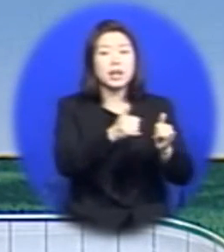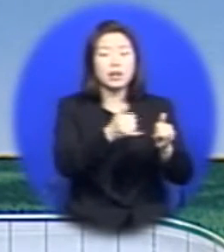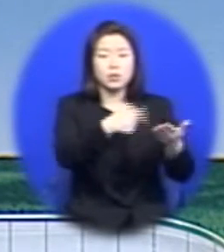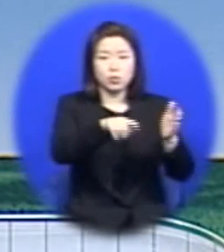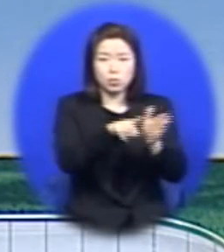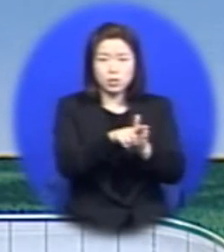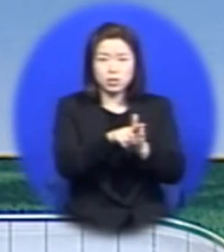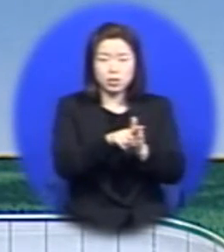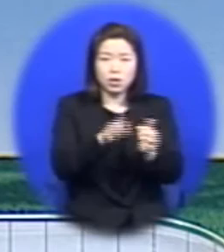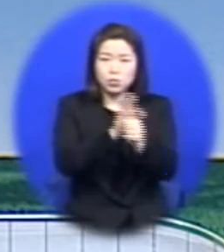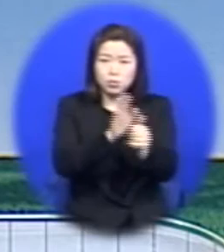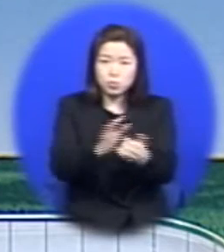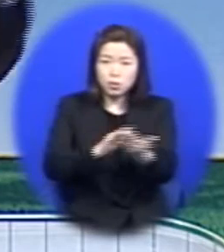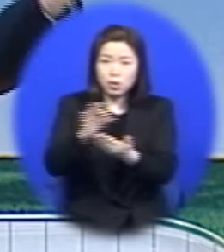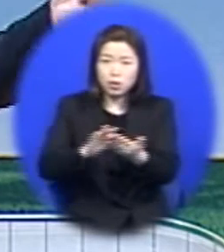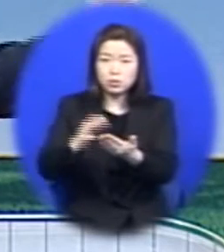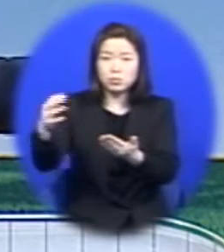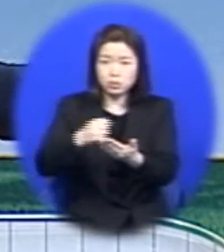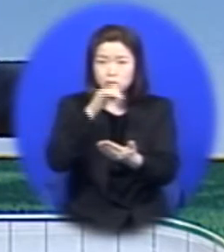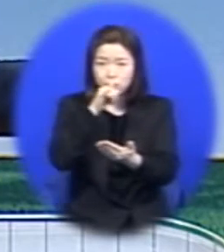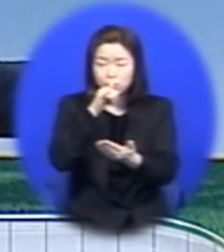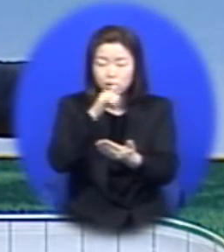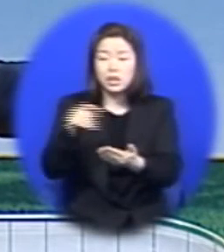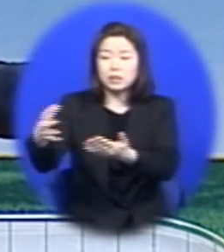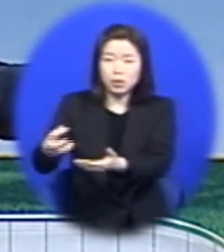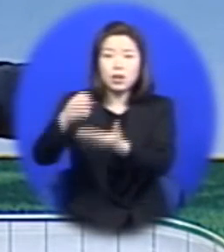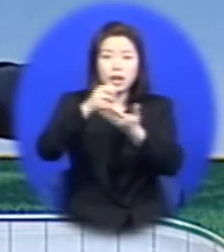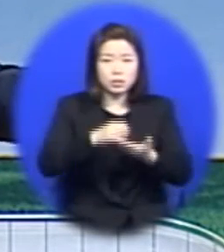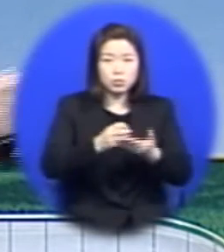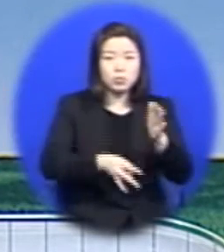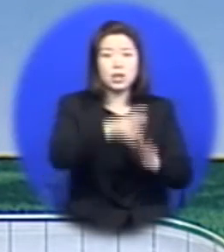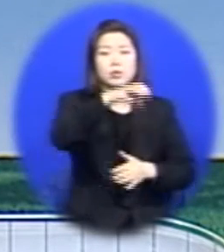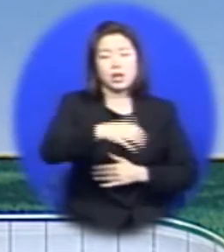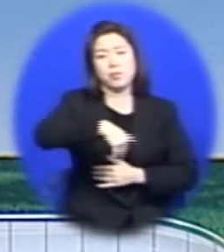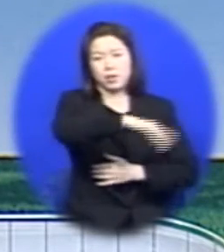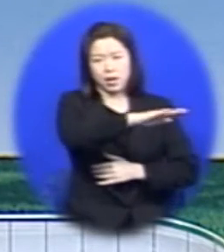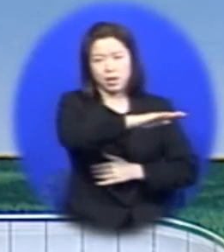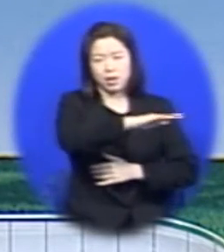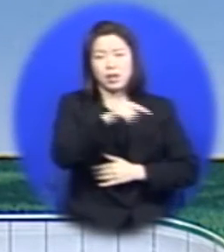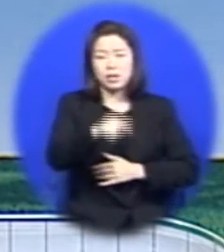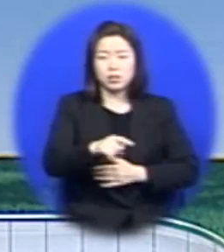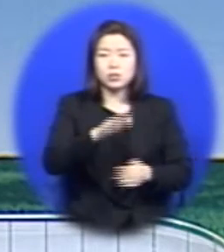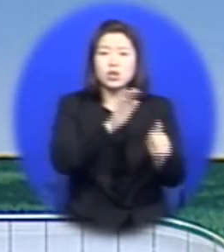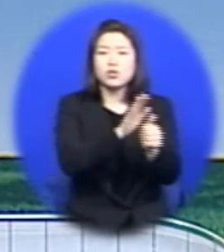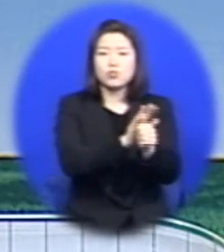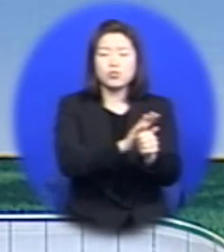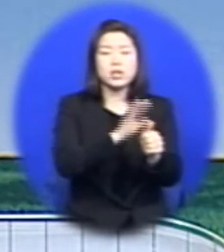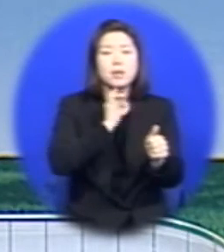사도바울이 그 구제헌금을 가지고 예루살렘으로 가려고 하는 것입니다. 그러나 이것은 구제만의 문제가